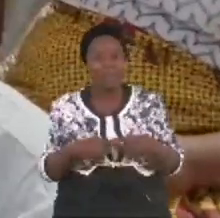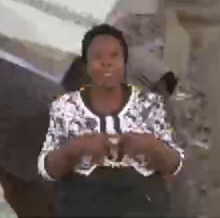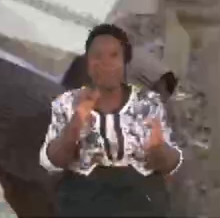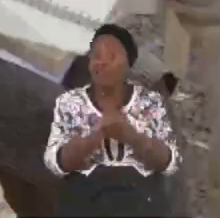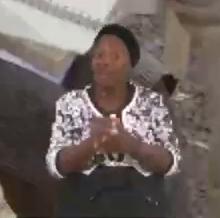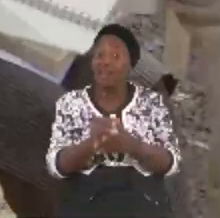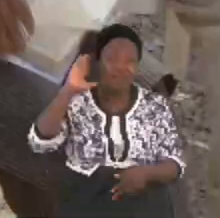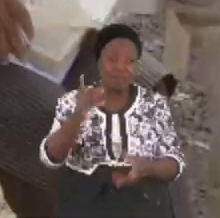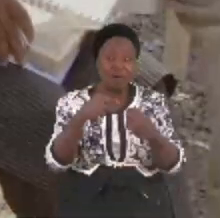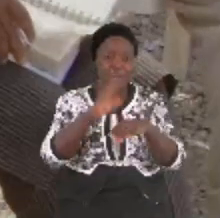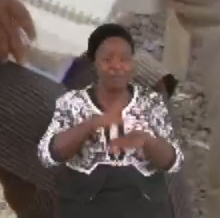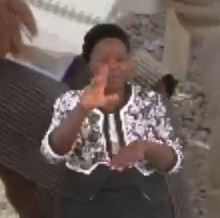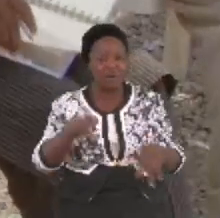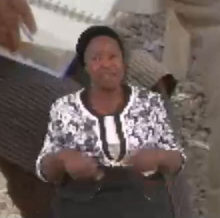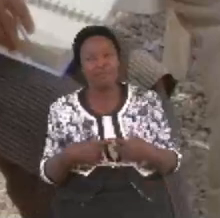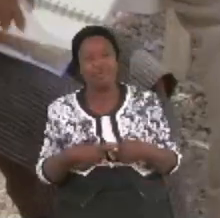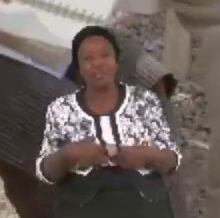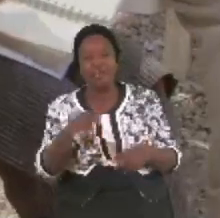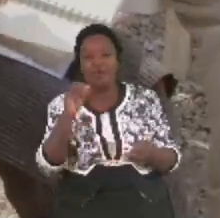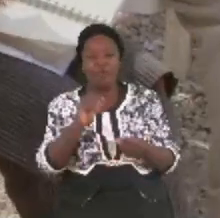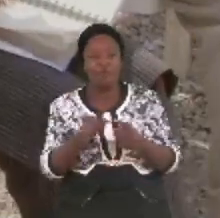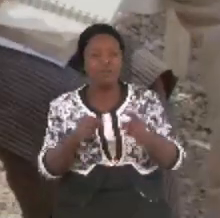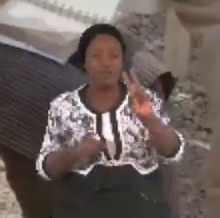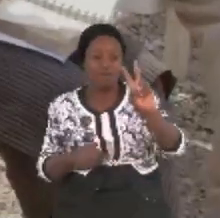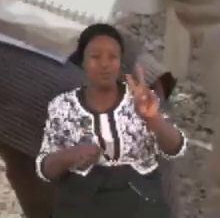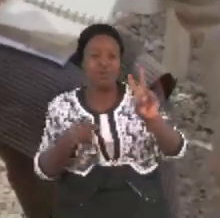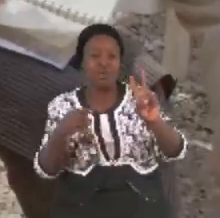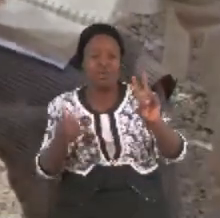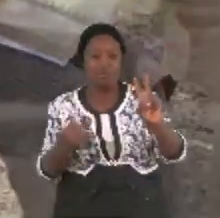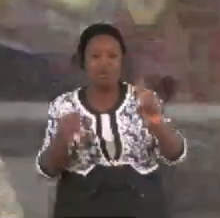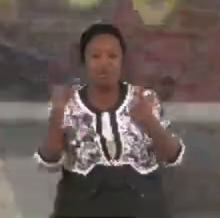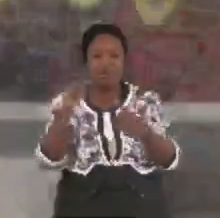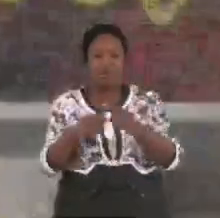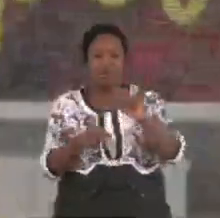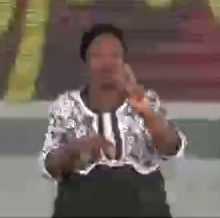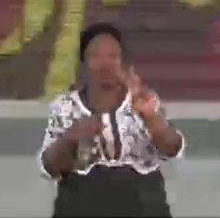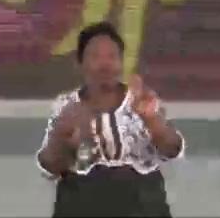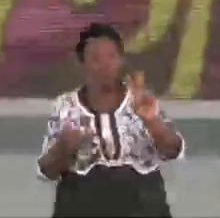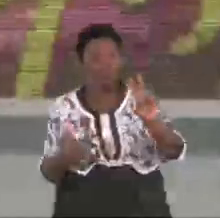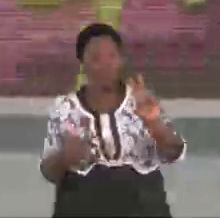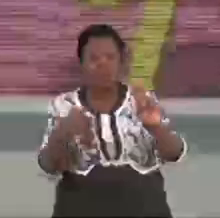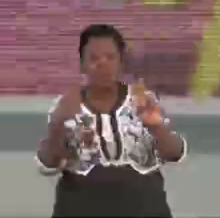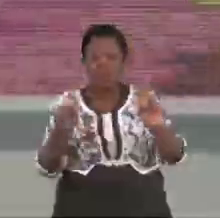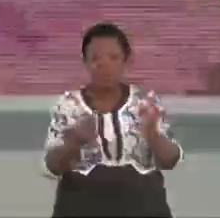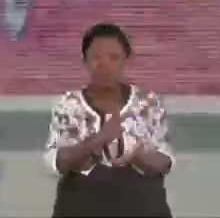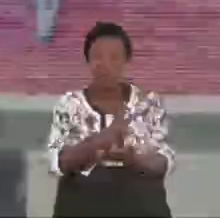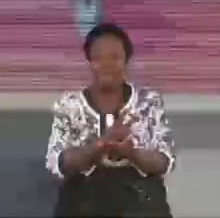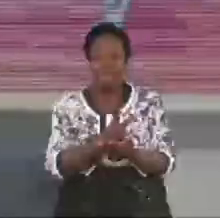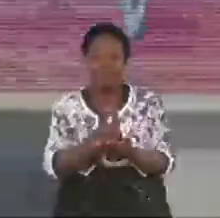vie. Voyons maintenant le deuxième point. Deuxième point, l'échec de